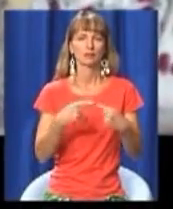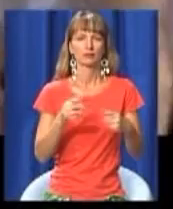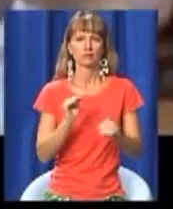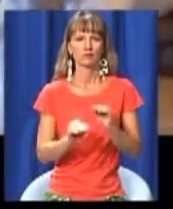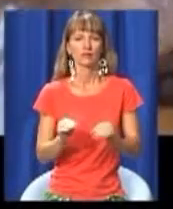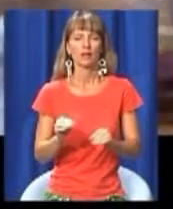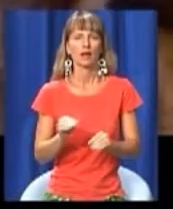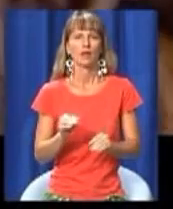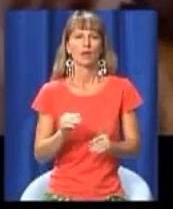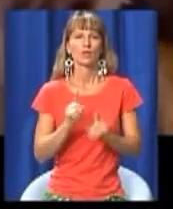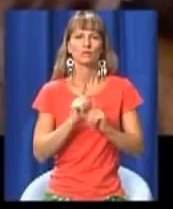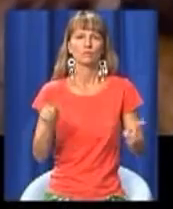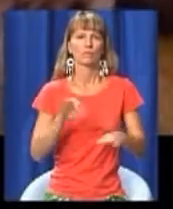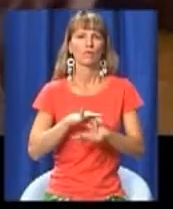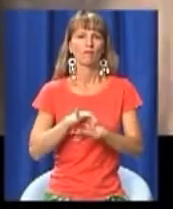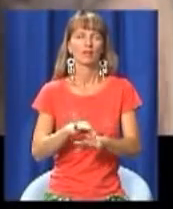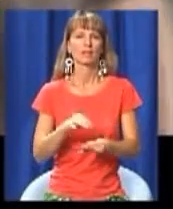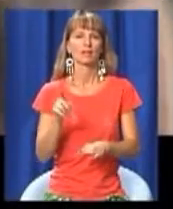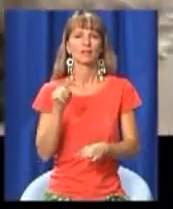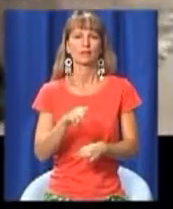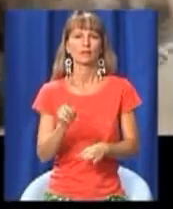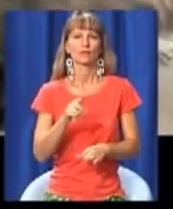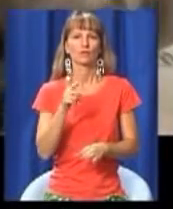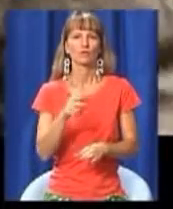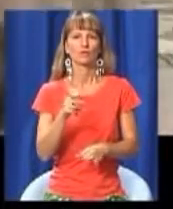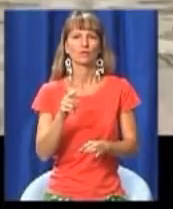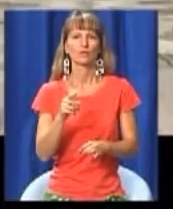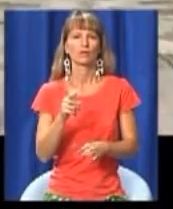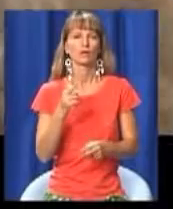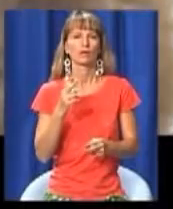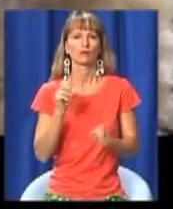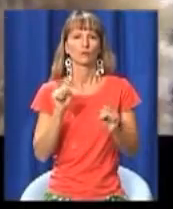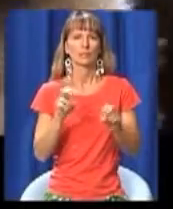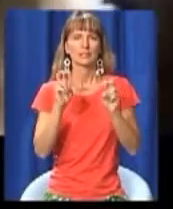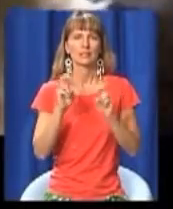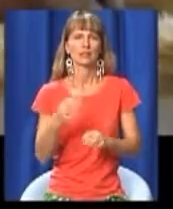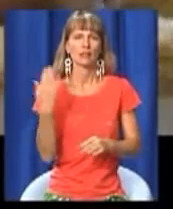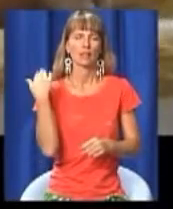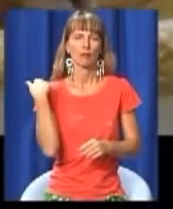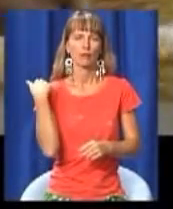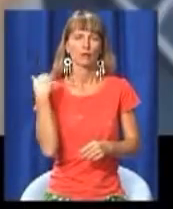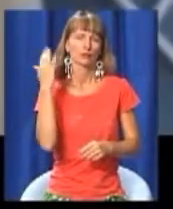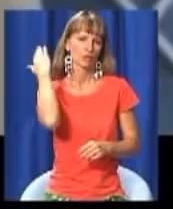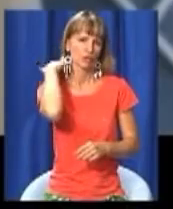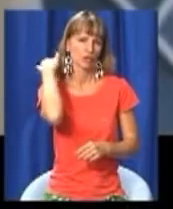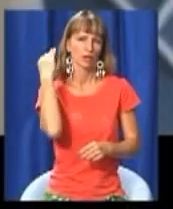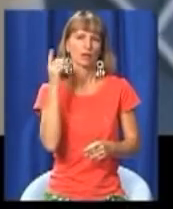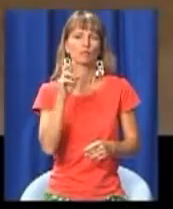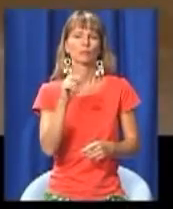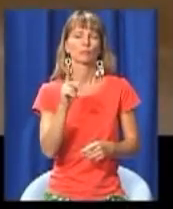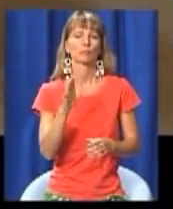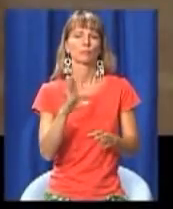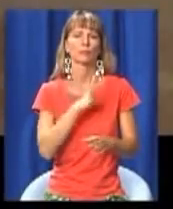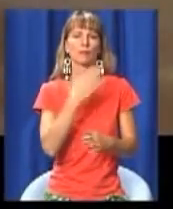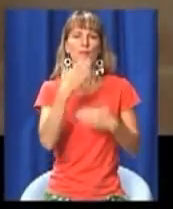Особливістю поведінки – це те, що Девон Рекси люблять залазити людині на плечі, сидіти на шиї, бути ближче до обличчя